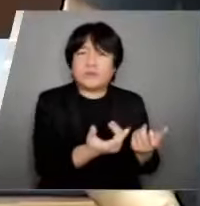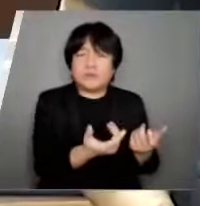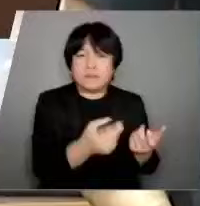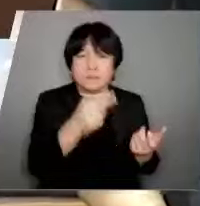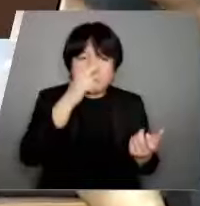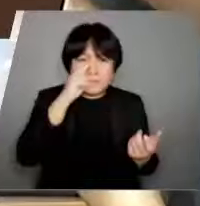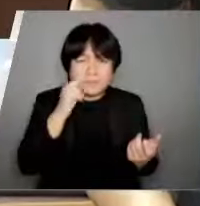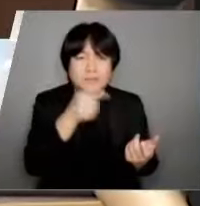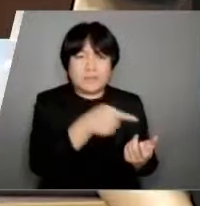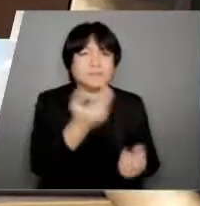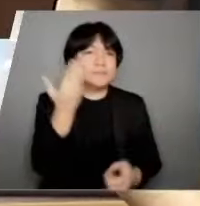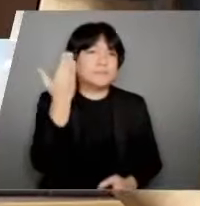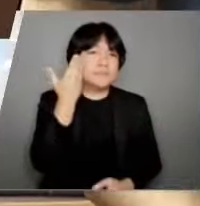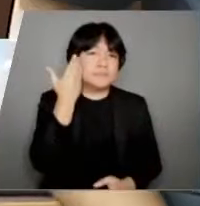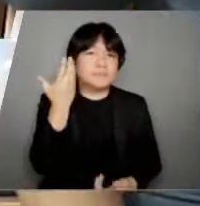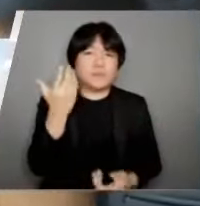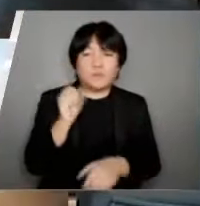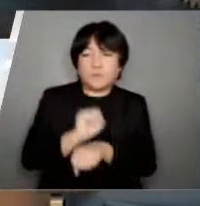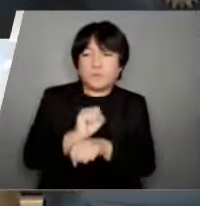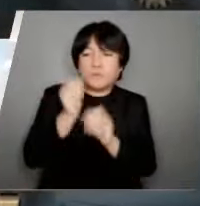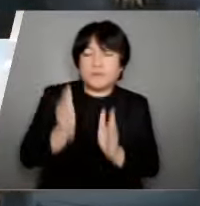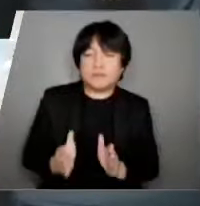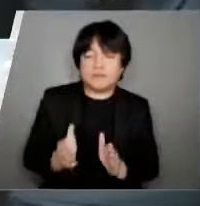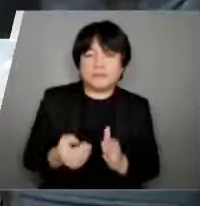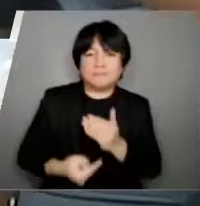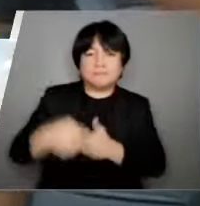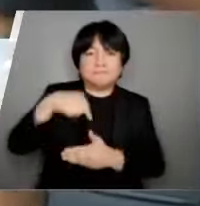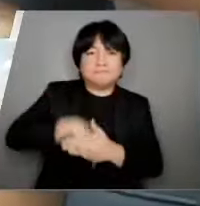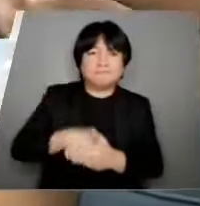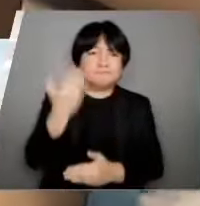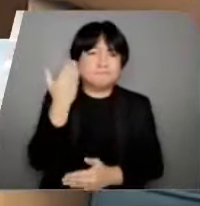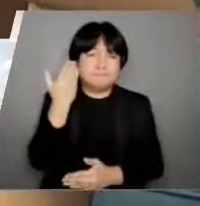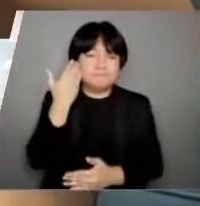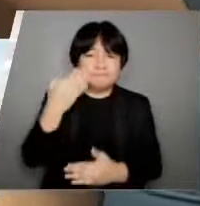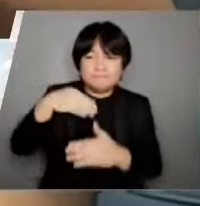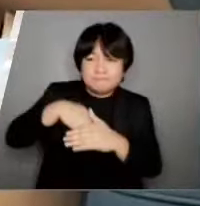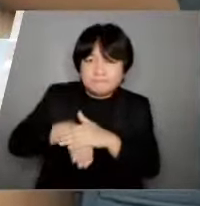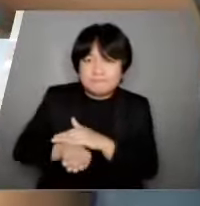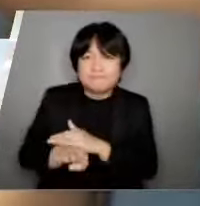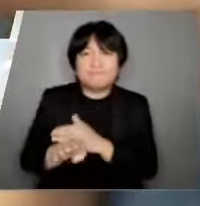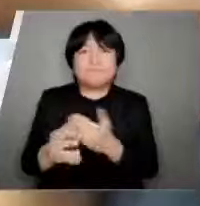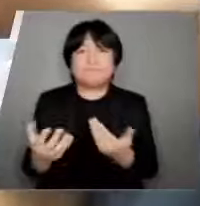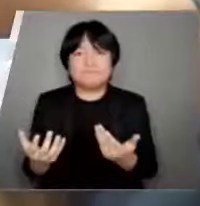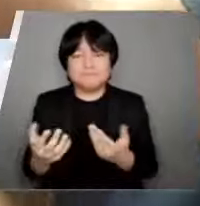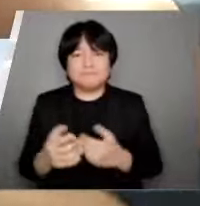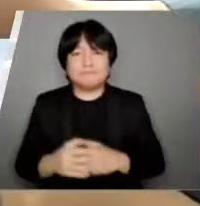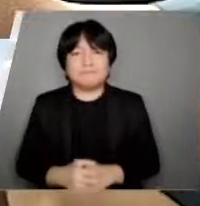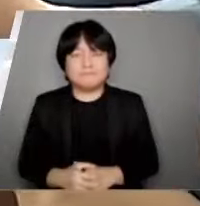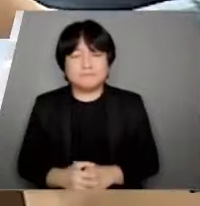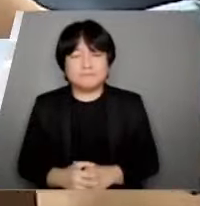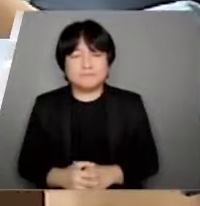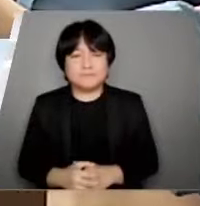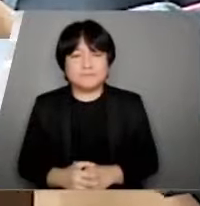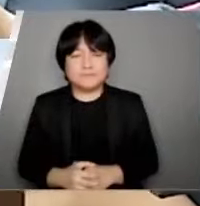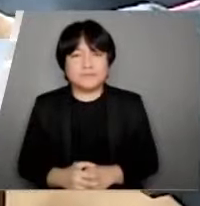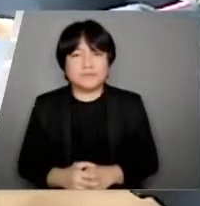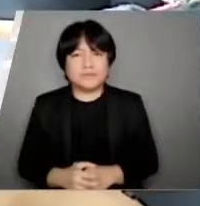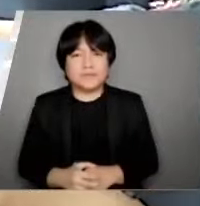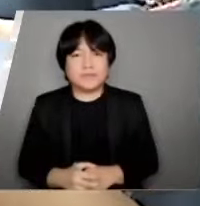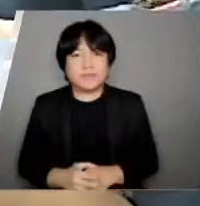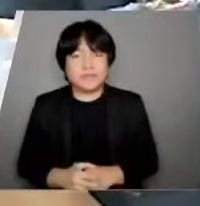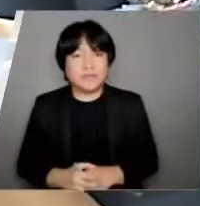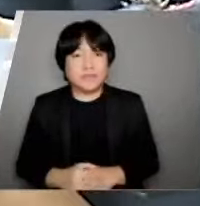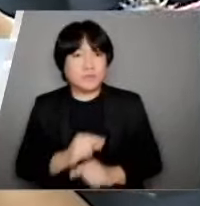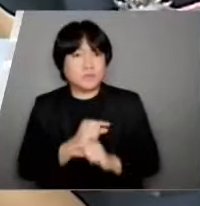empleyado na. Pumasok sila undetected and or hindi na sila isi-secure o hindi na sila che-checkin ng mga security guard